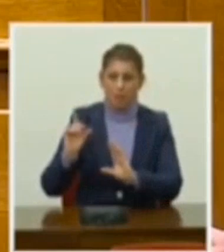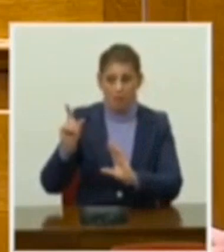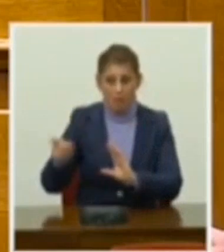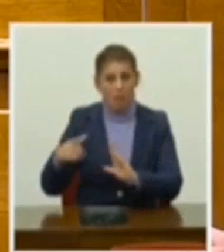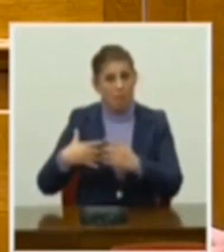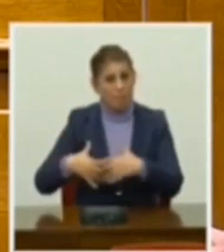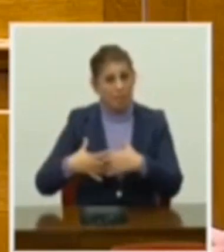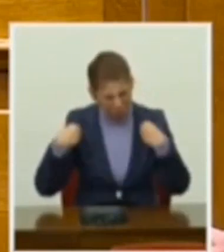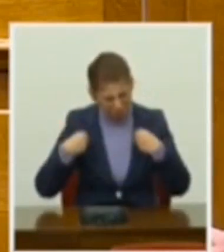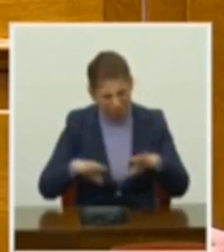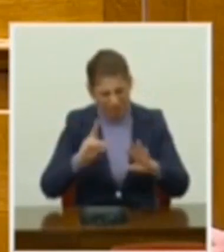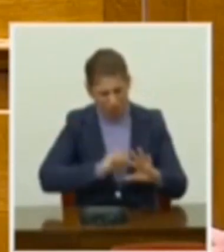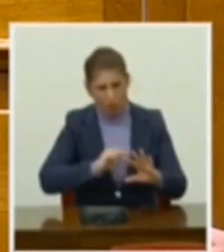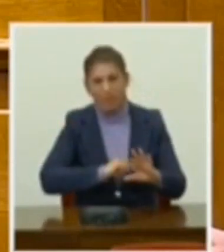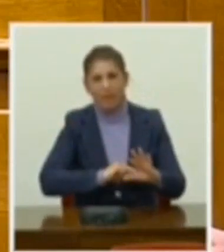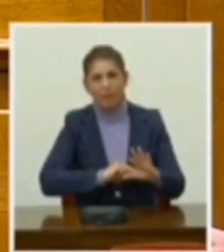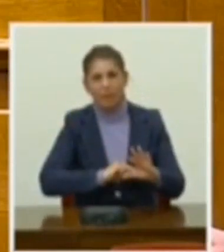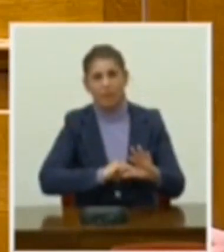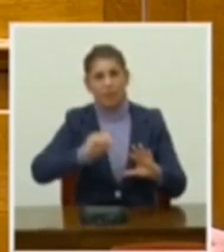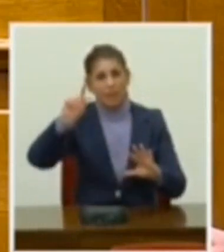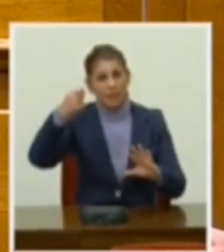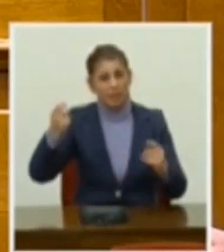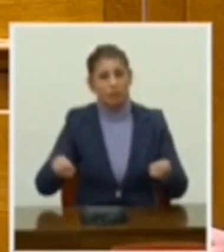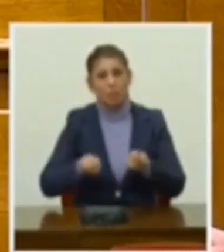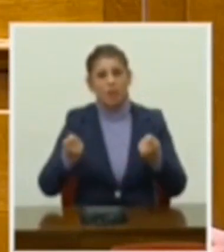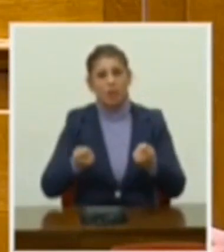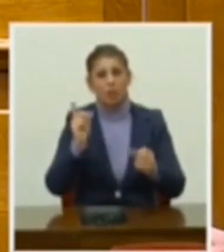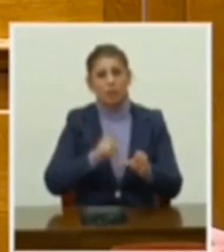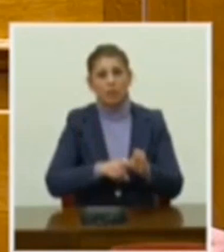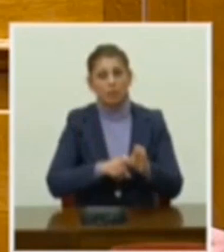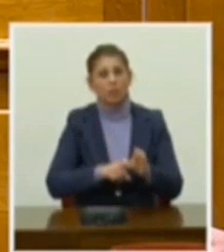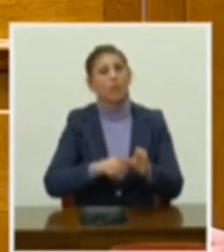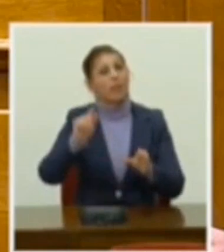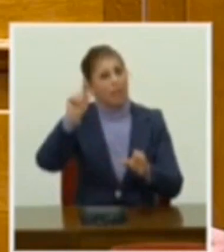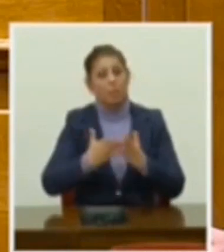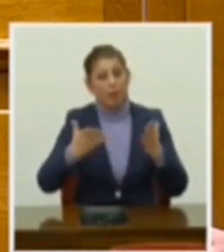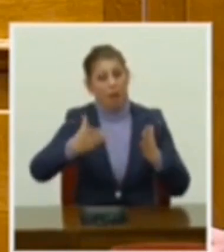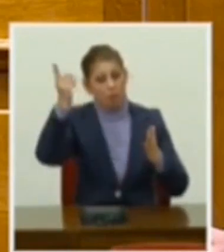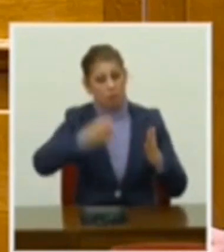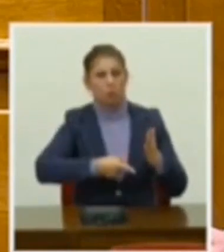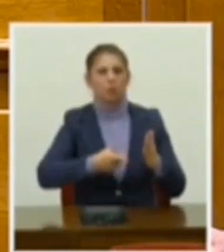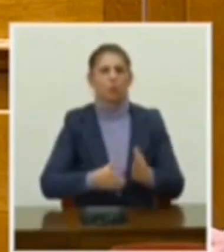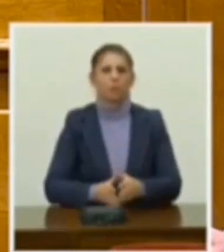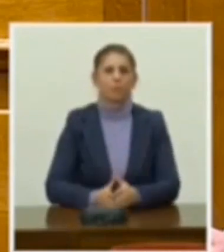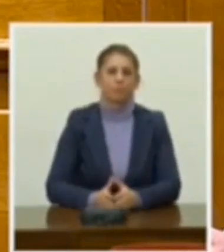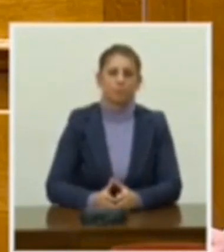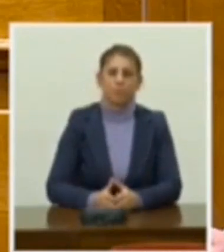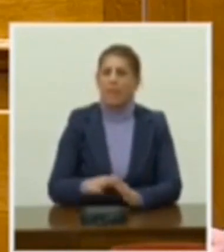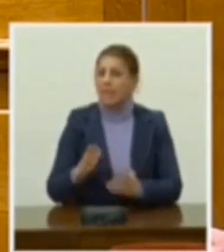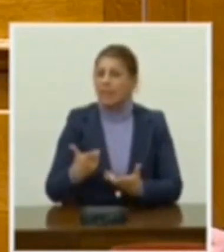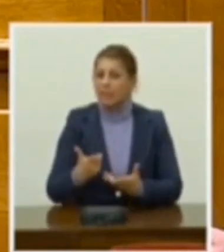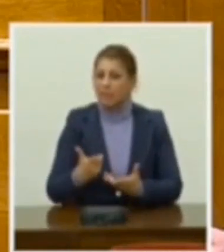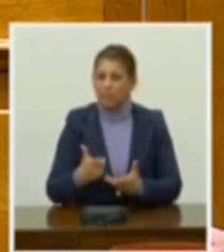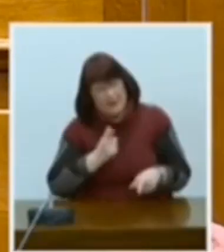της εσχροκέρδειας των ηλεκτροπαραγωγών εταιριών, μεταξύ των οποίων η ΔΕΗ έχει τη μέτα του λέοντος. Γιατί δεν βάζετε φραγμό